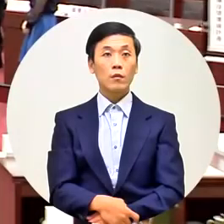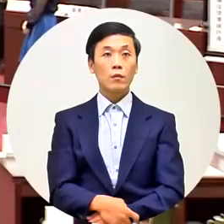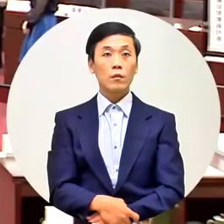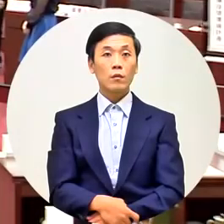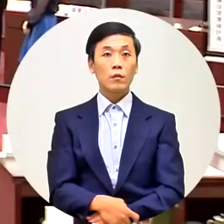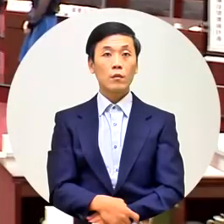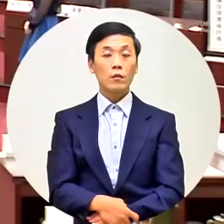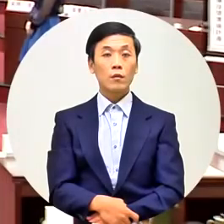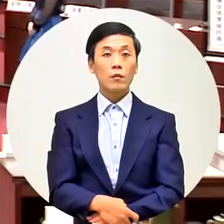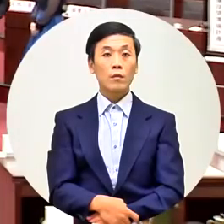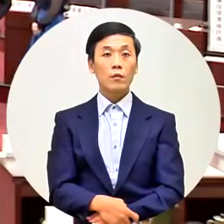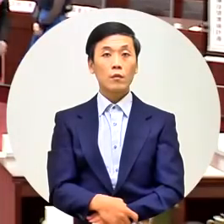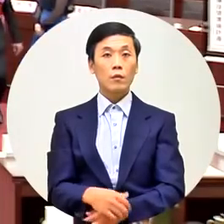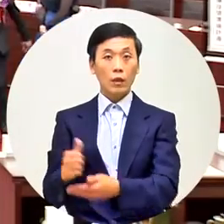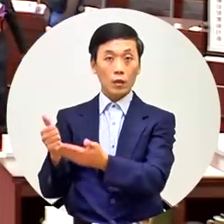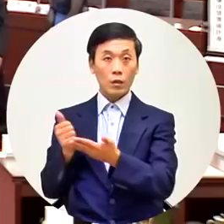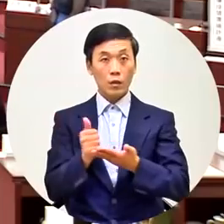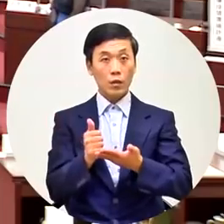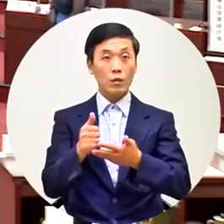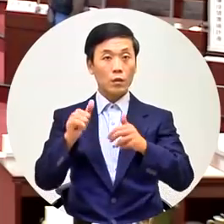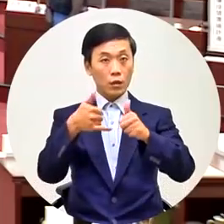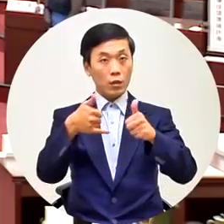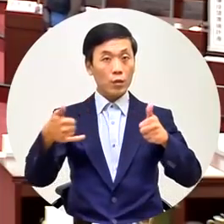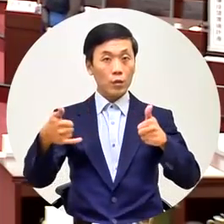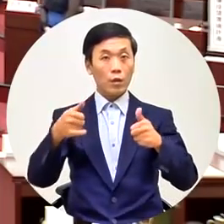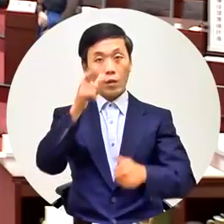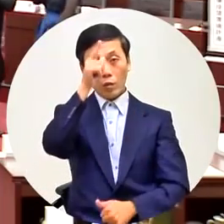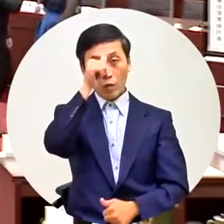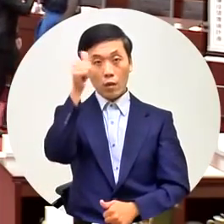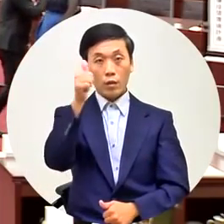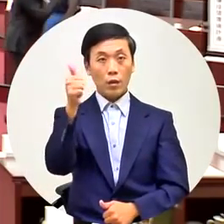请黄柏林议员领取选票。